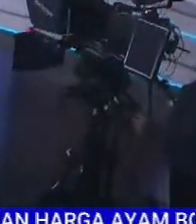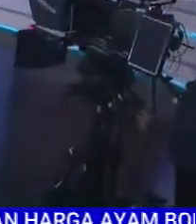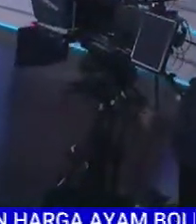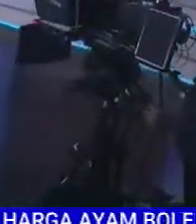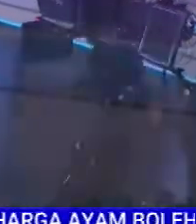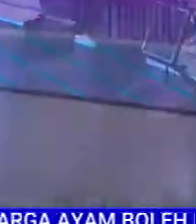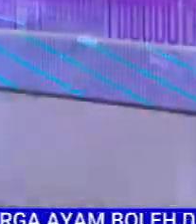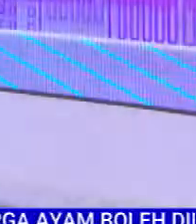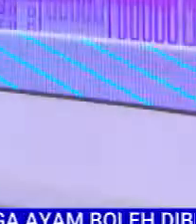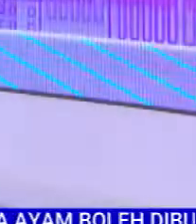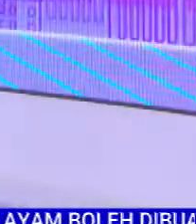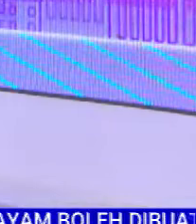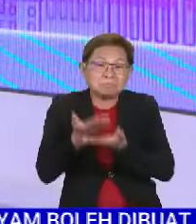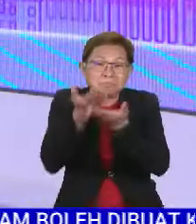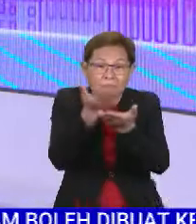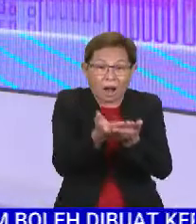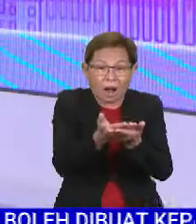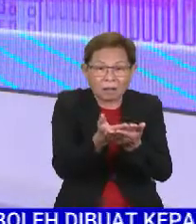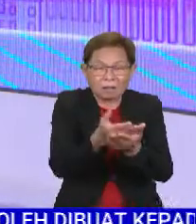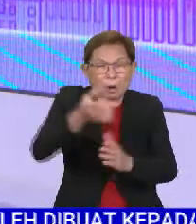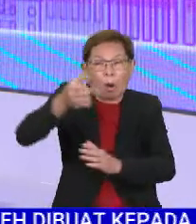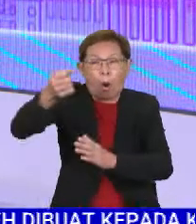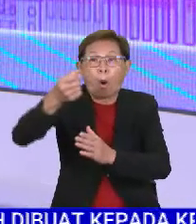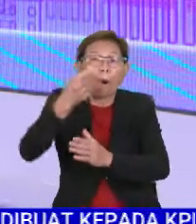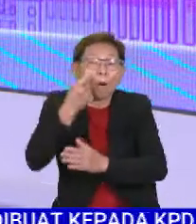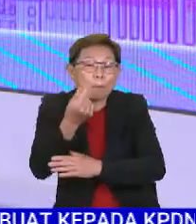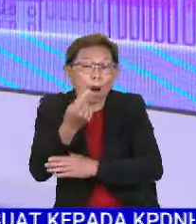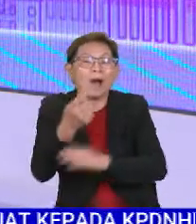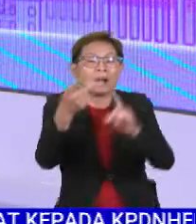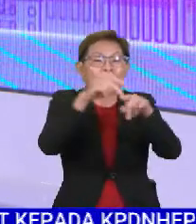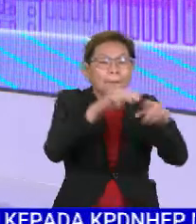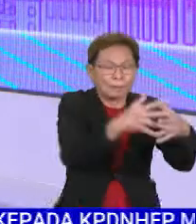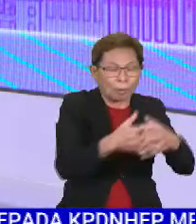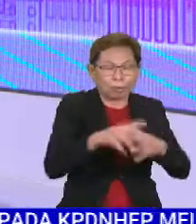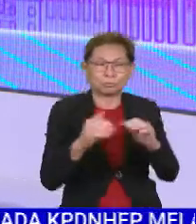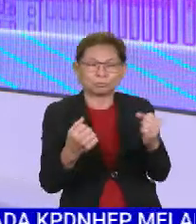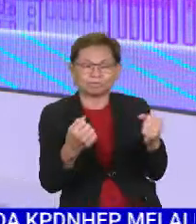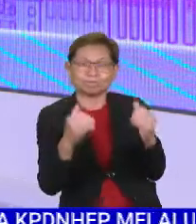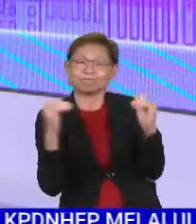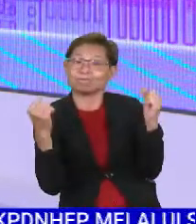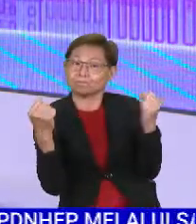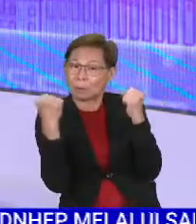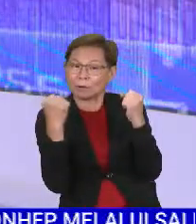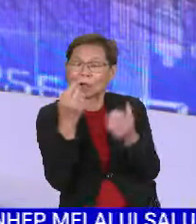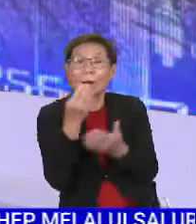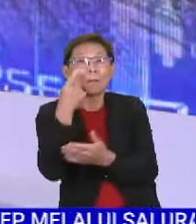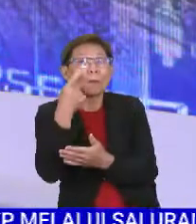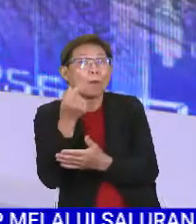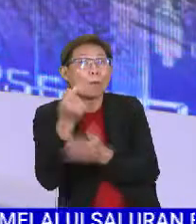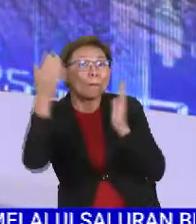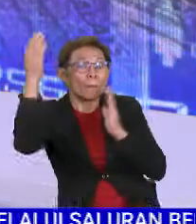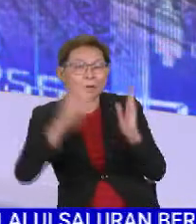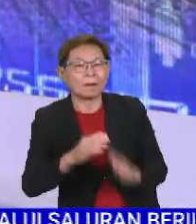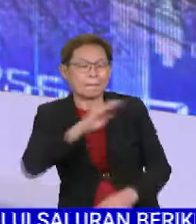Malaysia tidak bercadang menambat ringgit kepada dolar Amerika Syarikat bagi menstabilkan mata wang negara. Menteri Kewangan Tengku Dato'